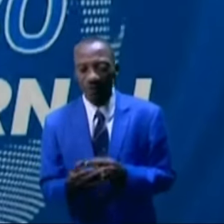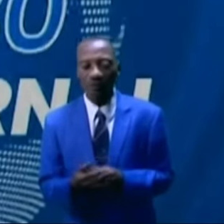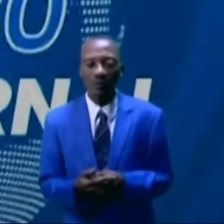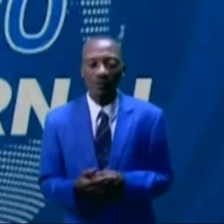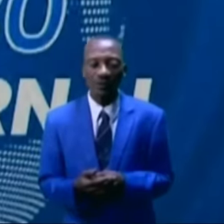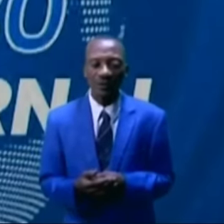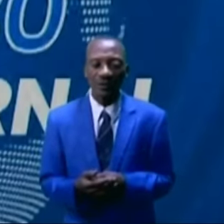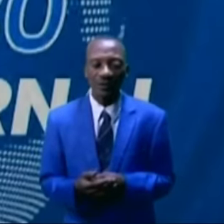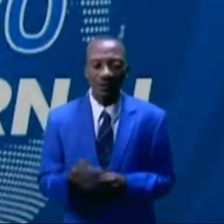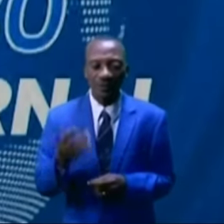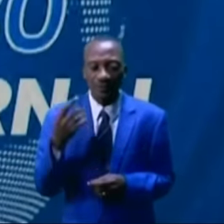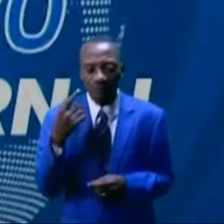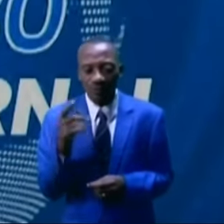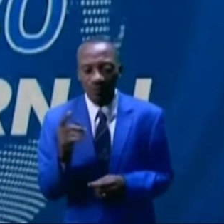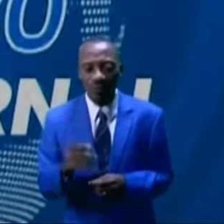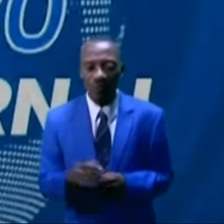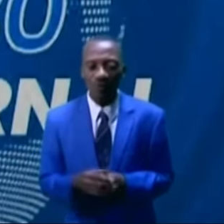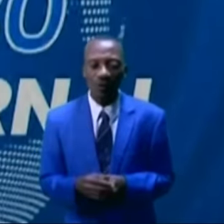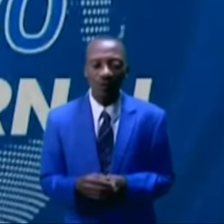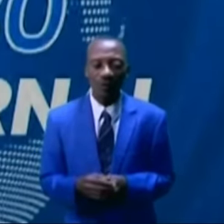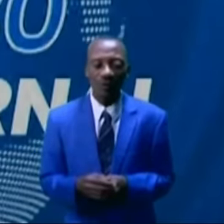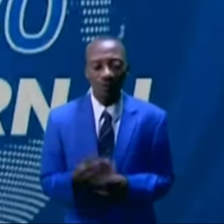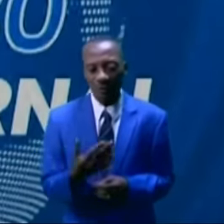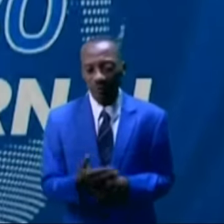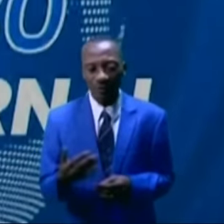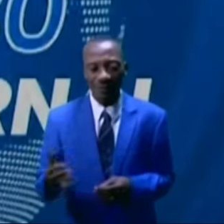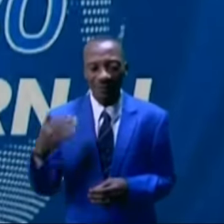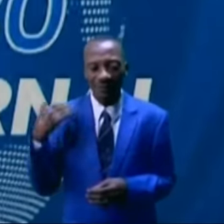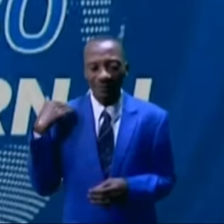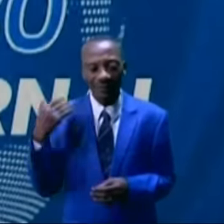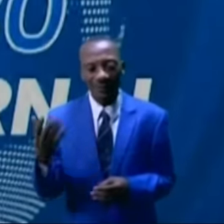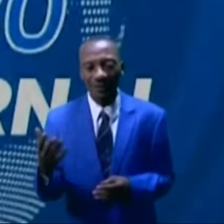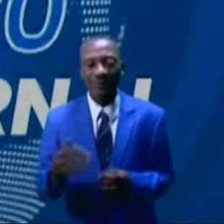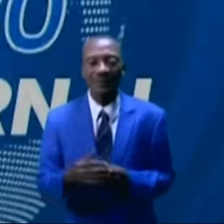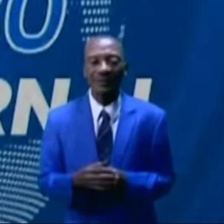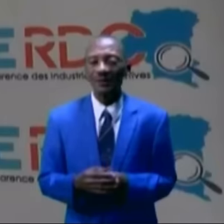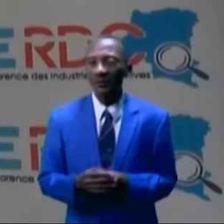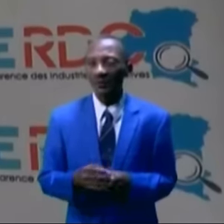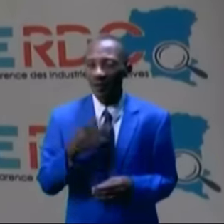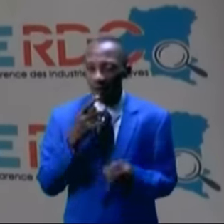des industries extractives 2022 avant sa publication. Reportage.